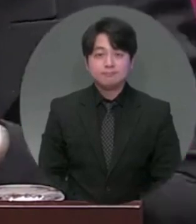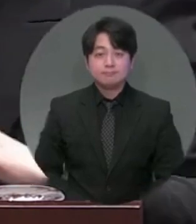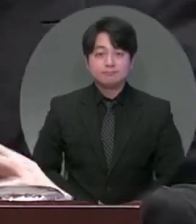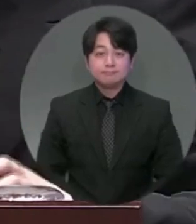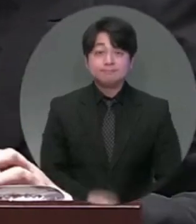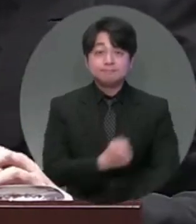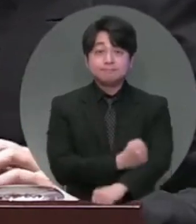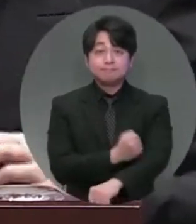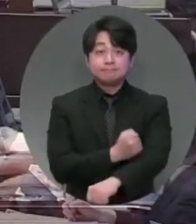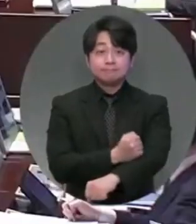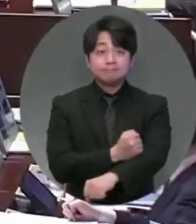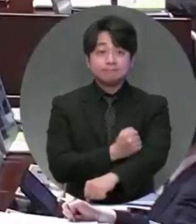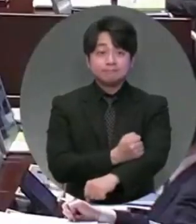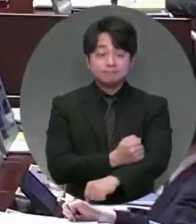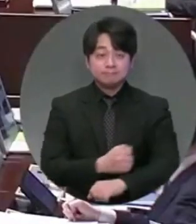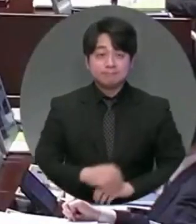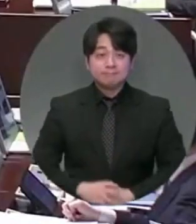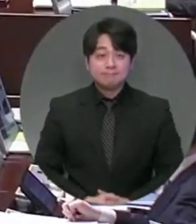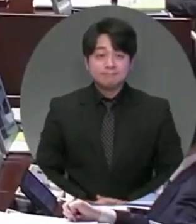고생하셨습니다 고맙습니다